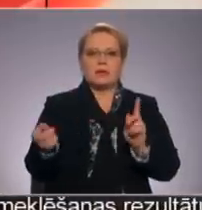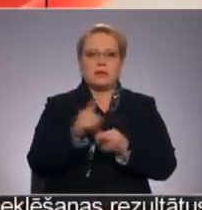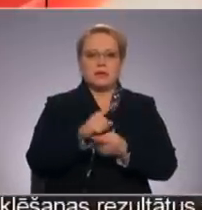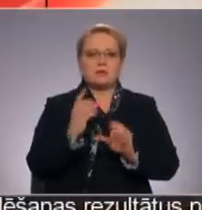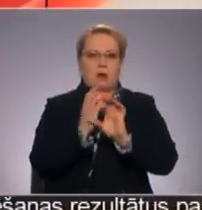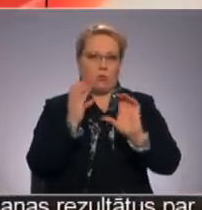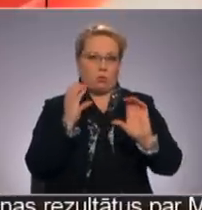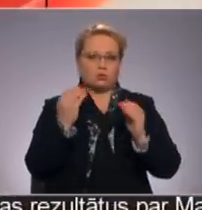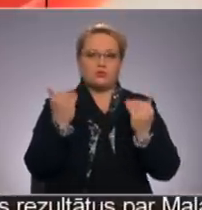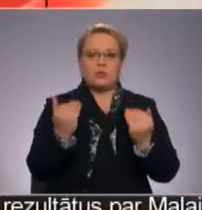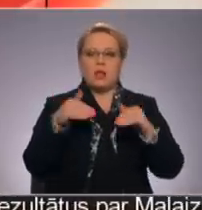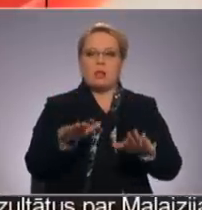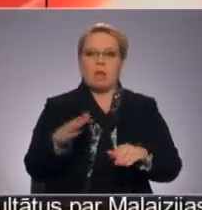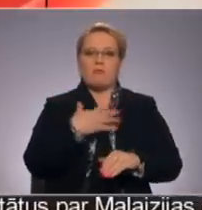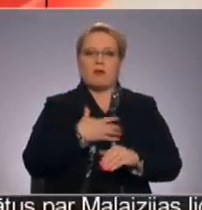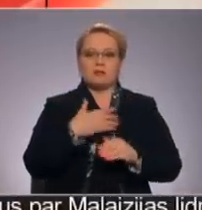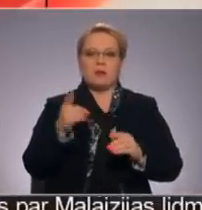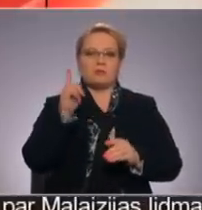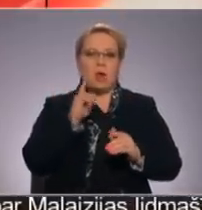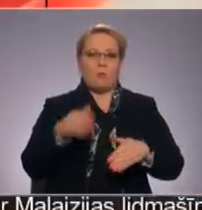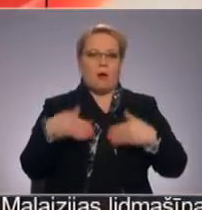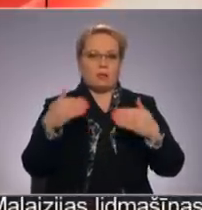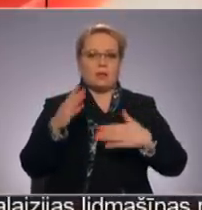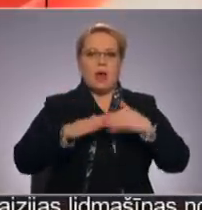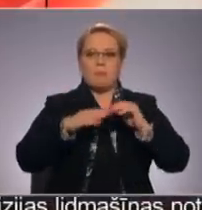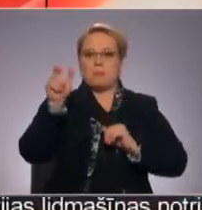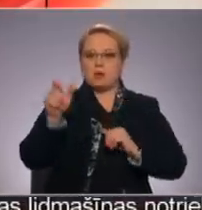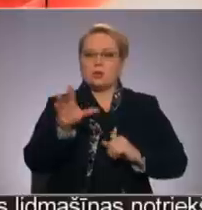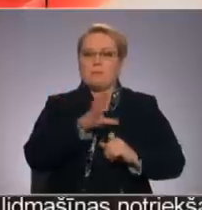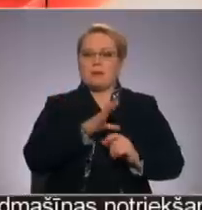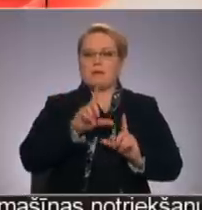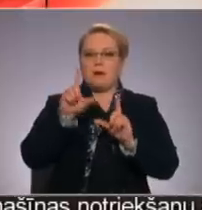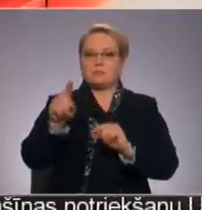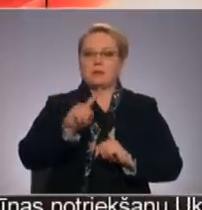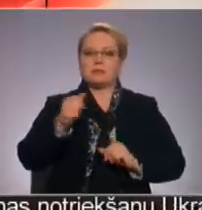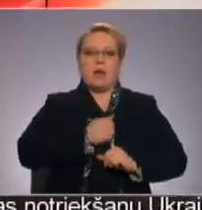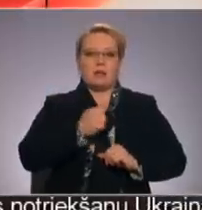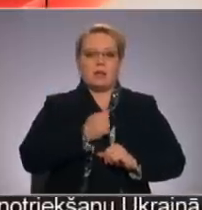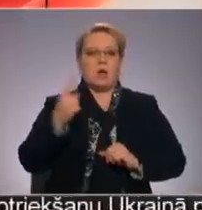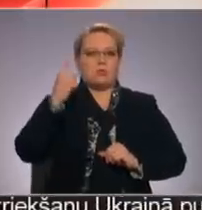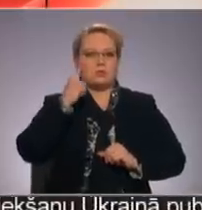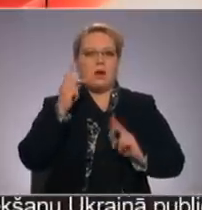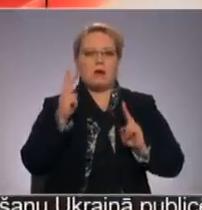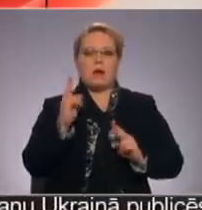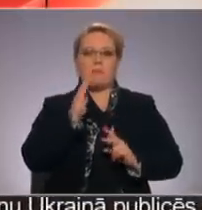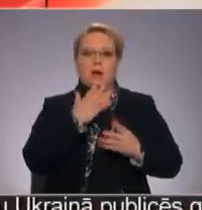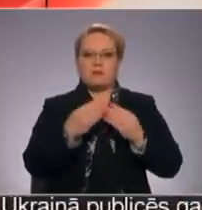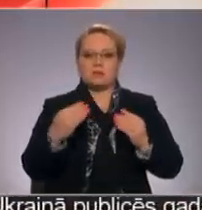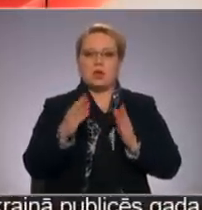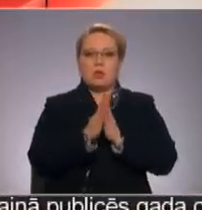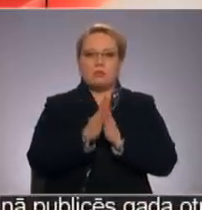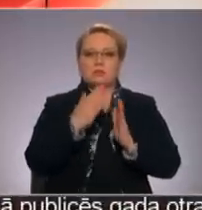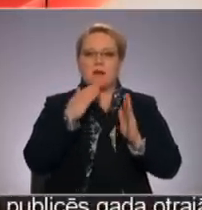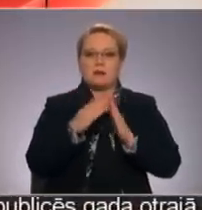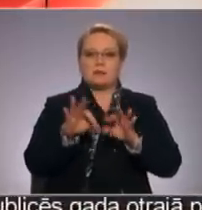ar autobusu. Šodien lēmumu nācās uz laiku atlikt. Amatpersonai bija jāizbrauc līdz Latgalei, lai uzzinātu, ka pavasarī posmā